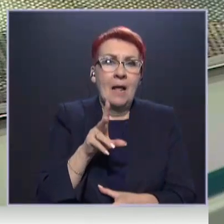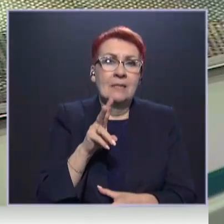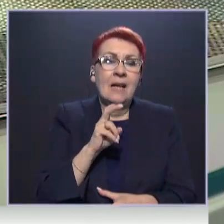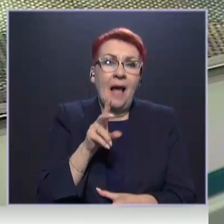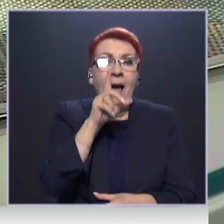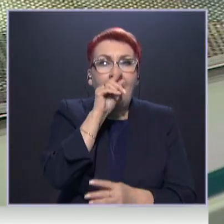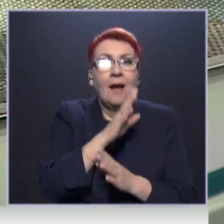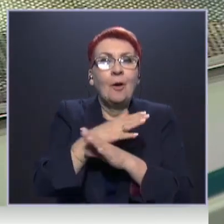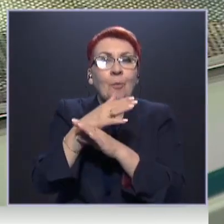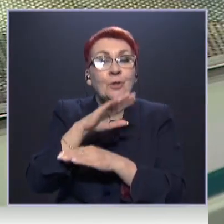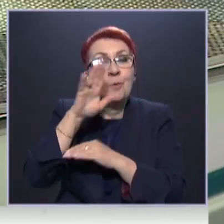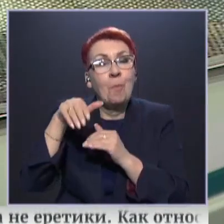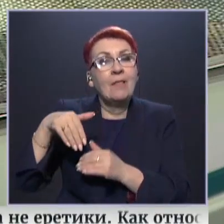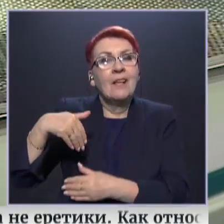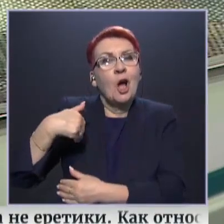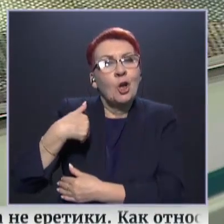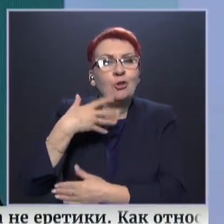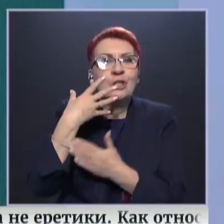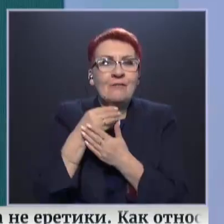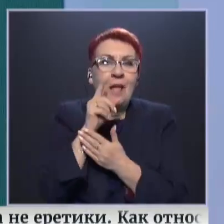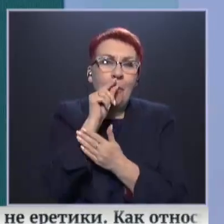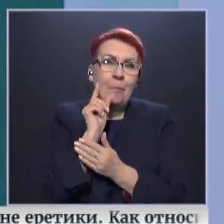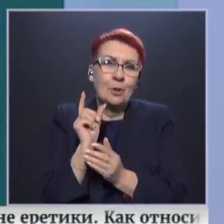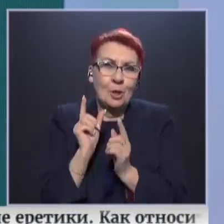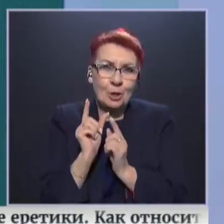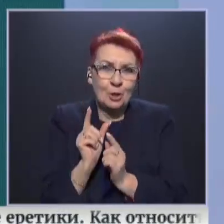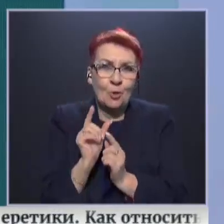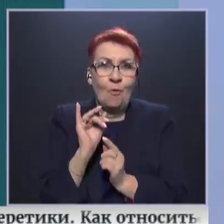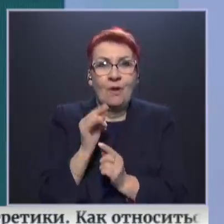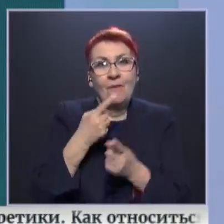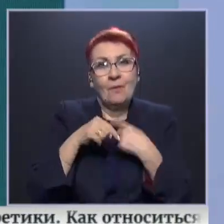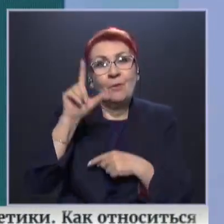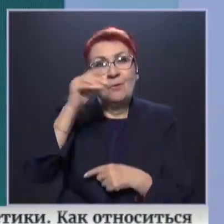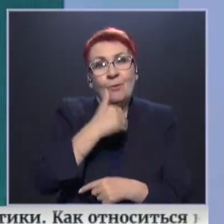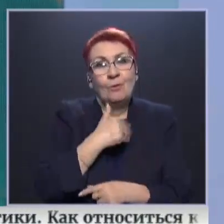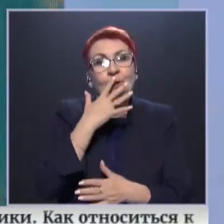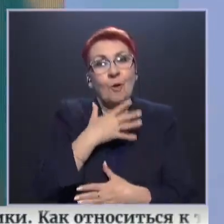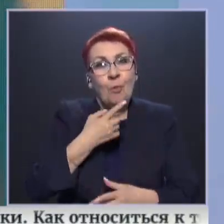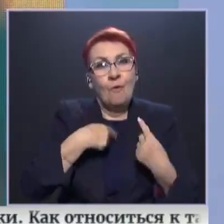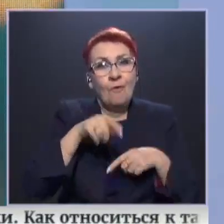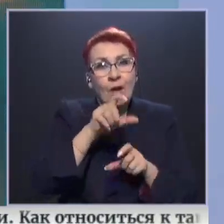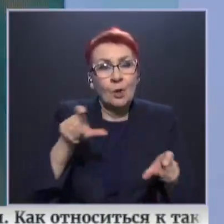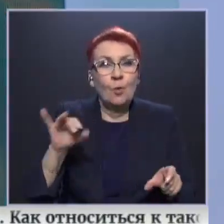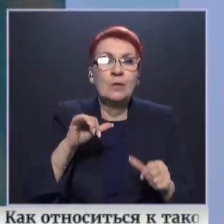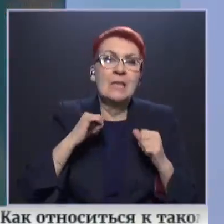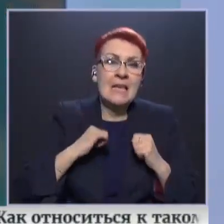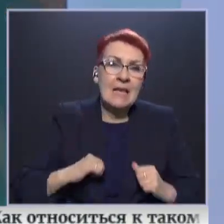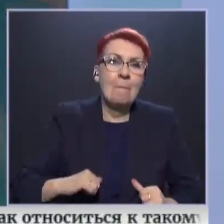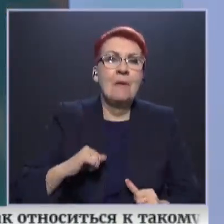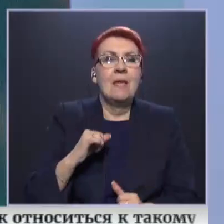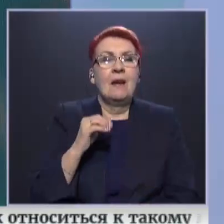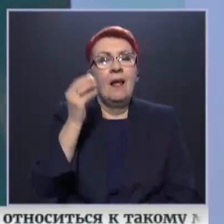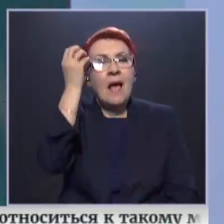птица собирает под крылышками своих птенцов, и вернуть нам любовь и мир, и разум, и